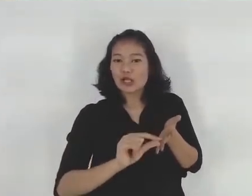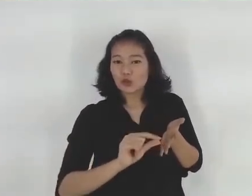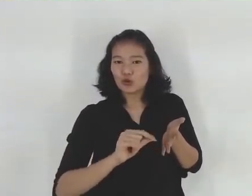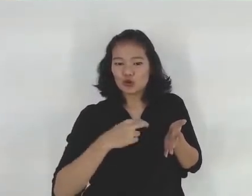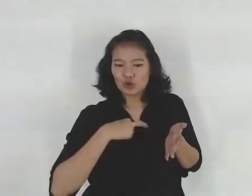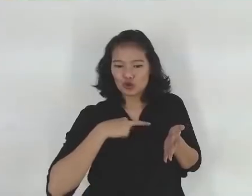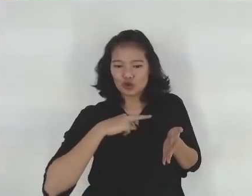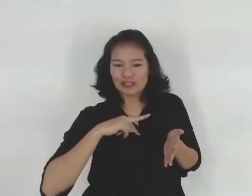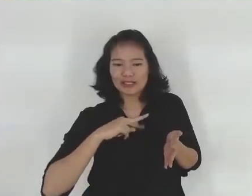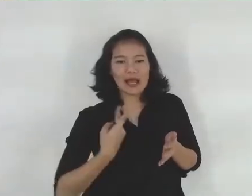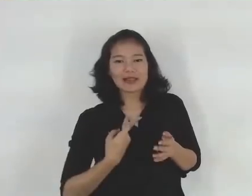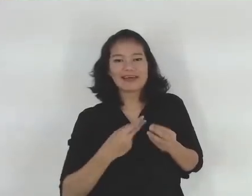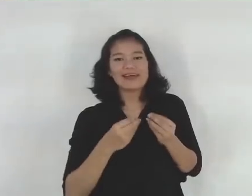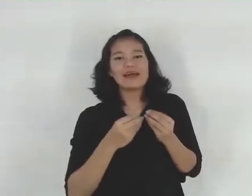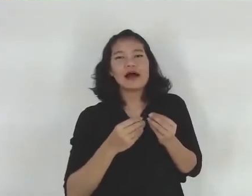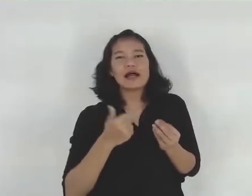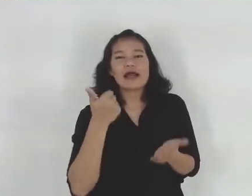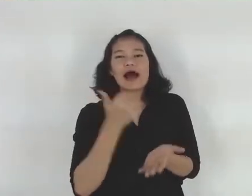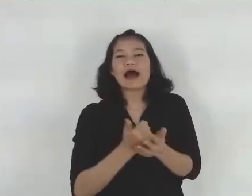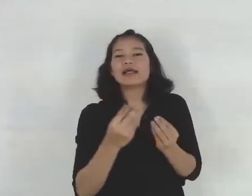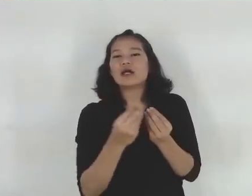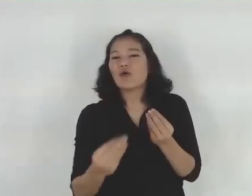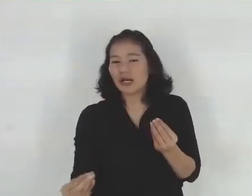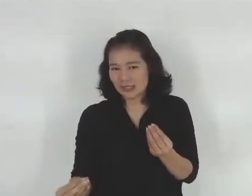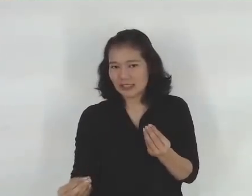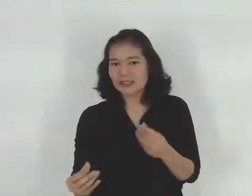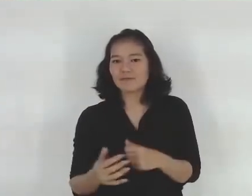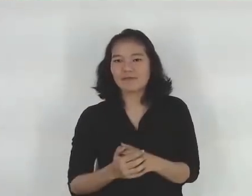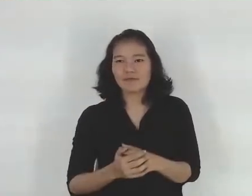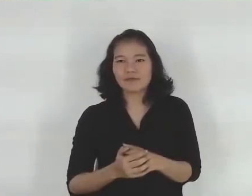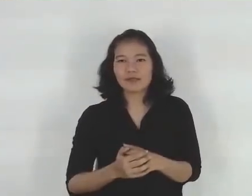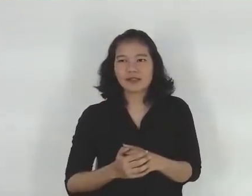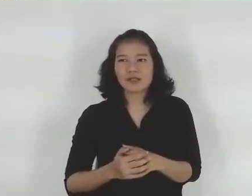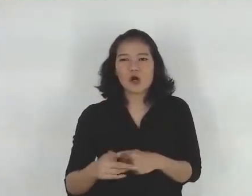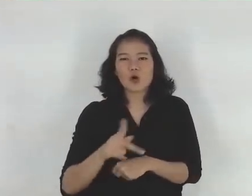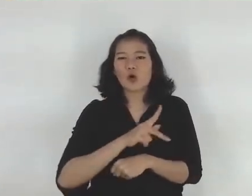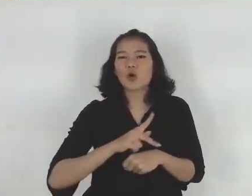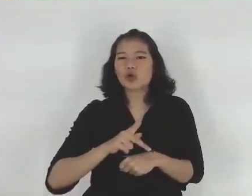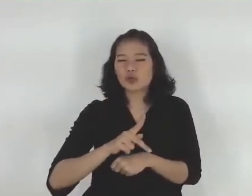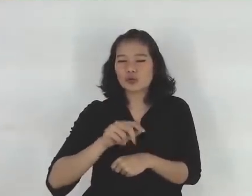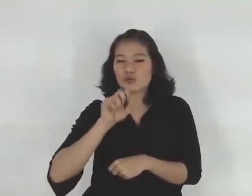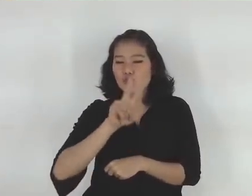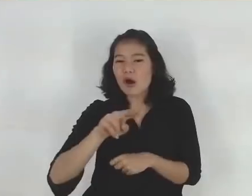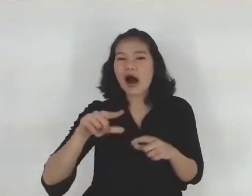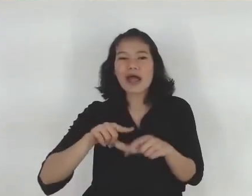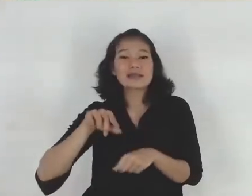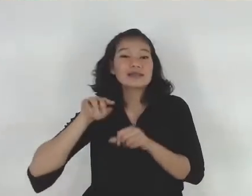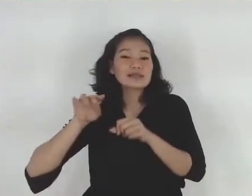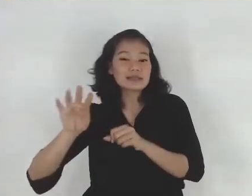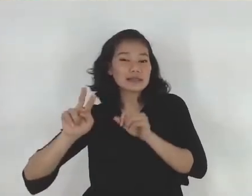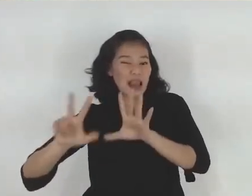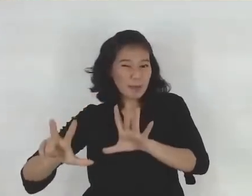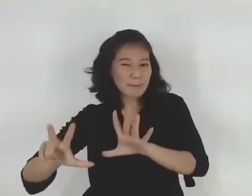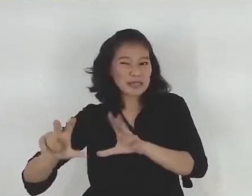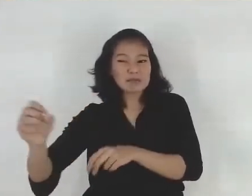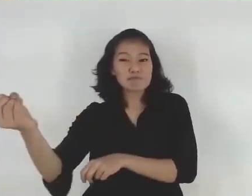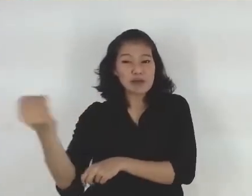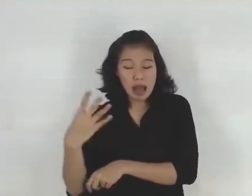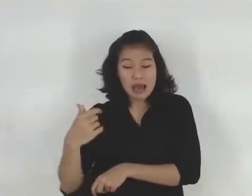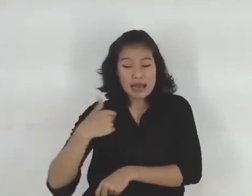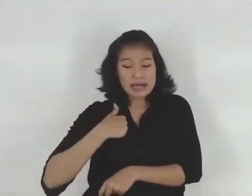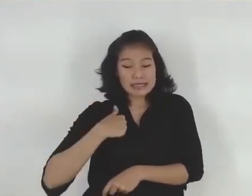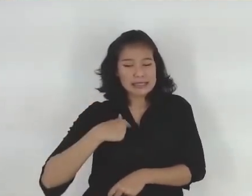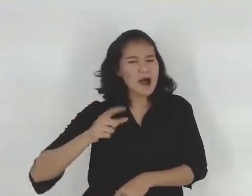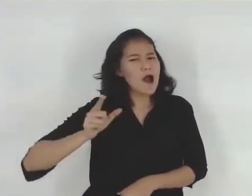waris Hai surat Korintus 2 ayat 8 Menuliskan bahwa kita kaya